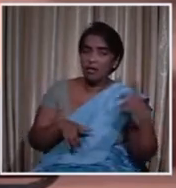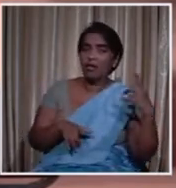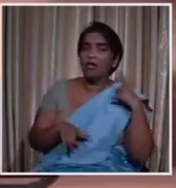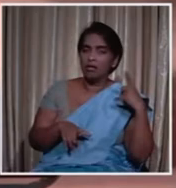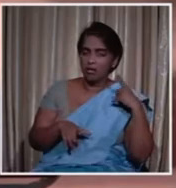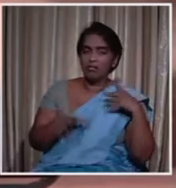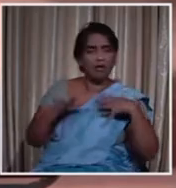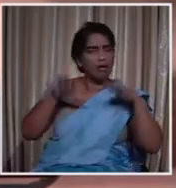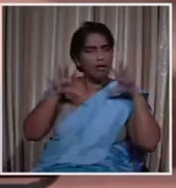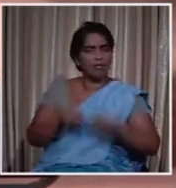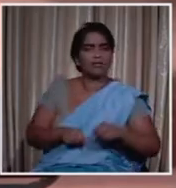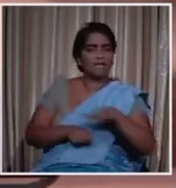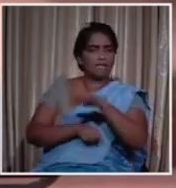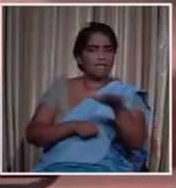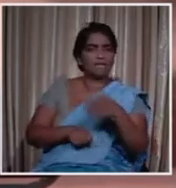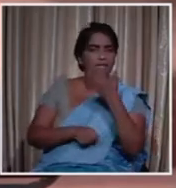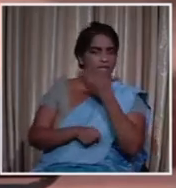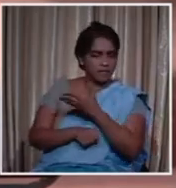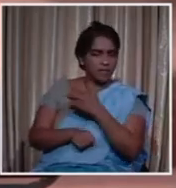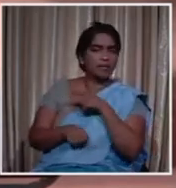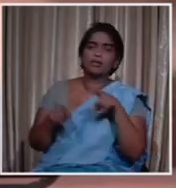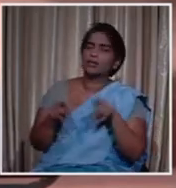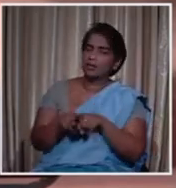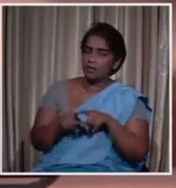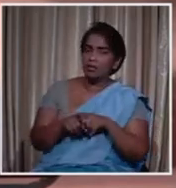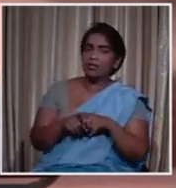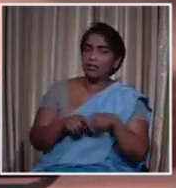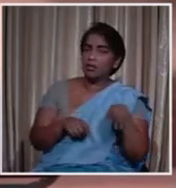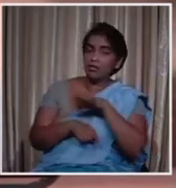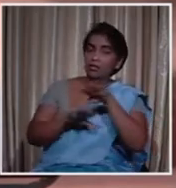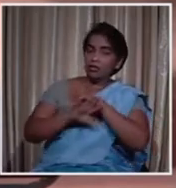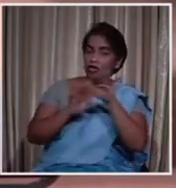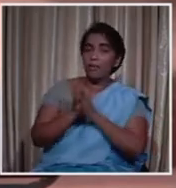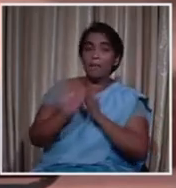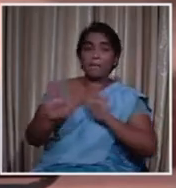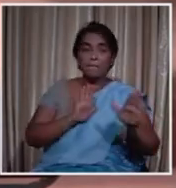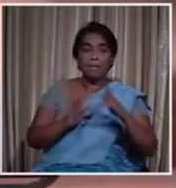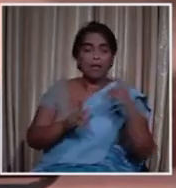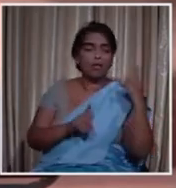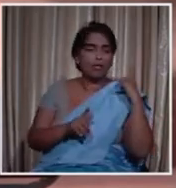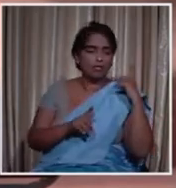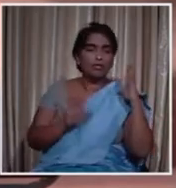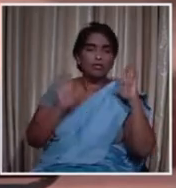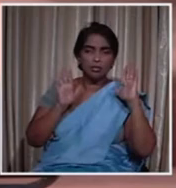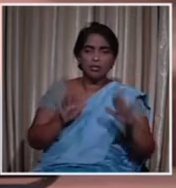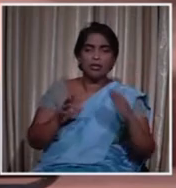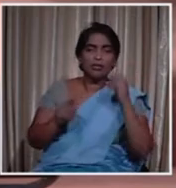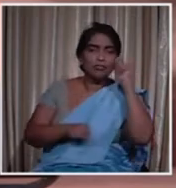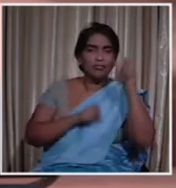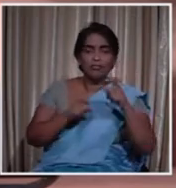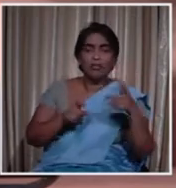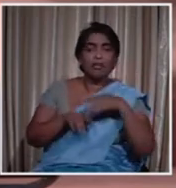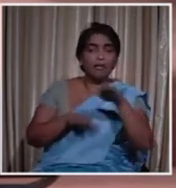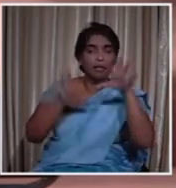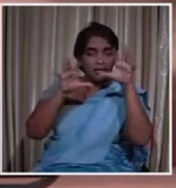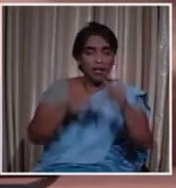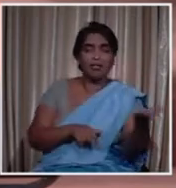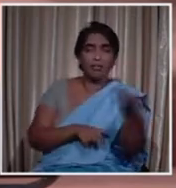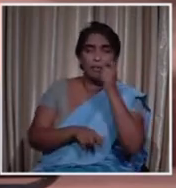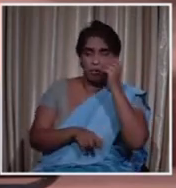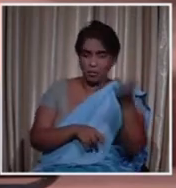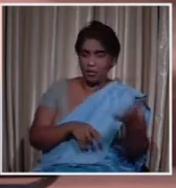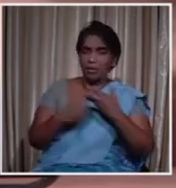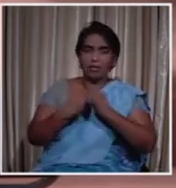வைத்து இராணுவத்தினரால் தான் அந்த தோட்டங்கள் செய்யப்படுகிறது. ஆனால் பொதுமக்களுடைய காணிகள் அவை இன்னும் விடுவிக்கப்படவில்லை. ஆனால் இந்த நாட்டில் என்ன